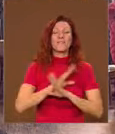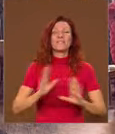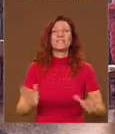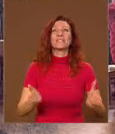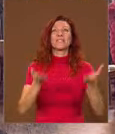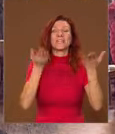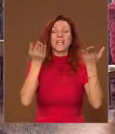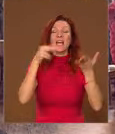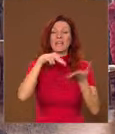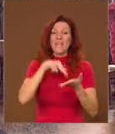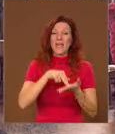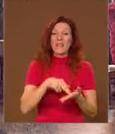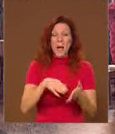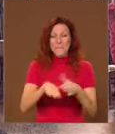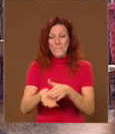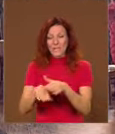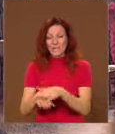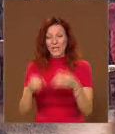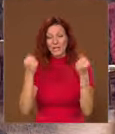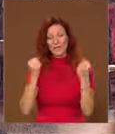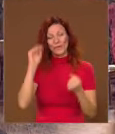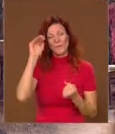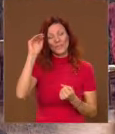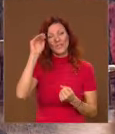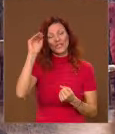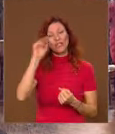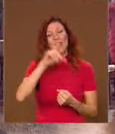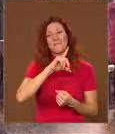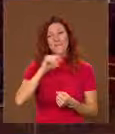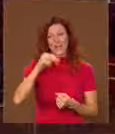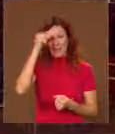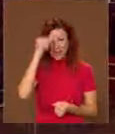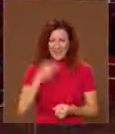на мъртвите и живот в бъдещия век. Амин.